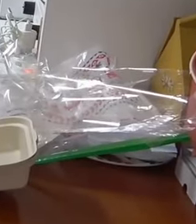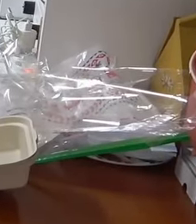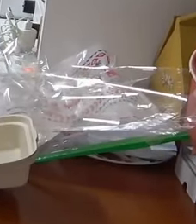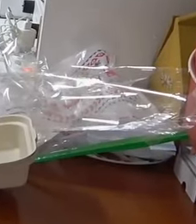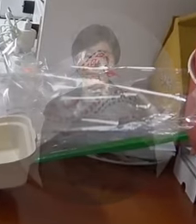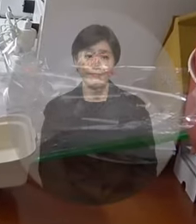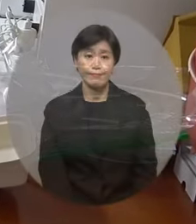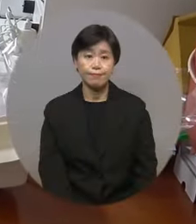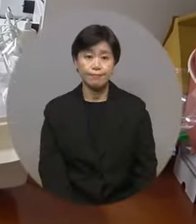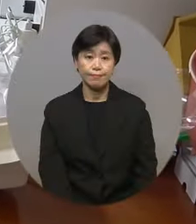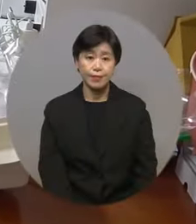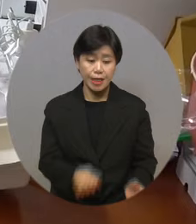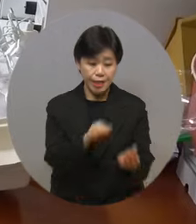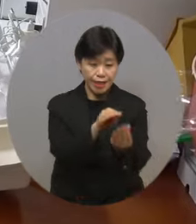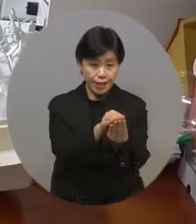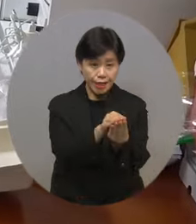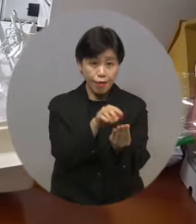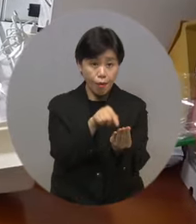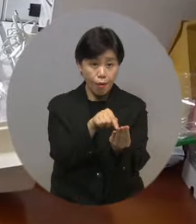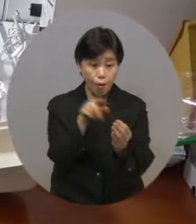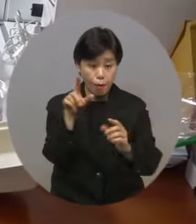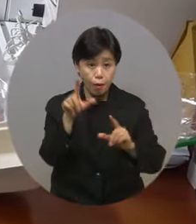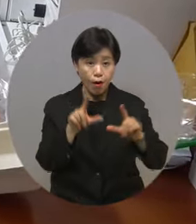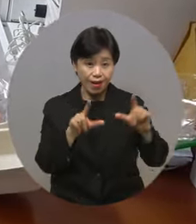모양이 점점 만들어지고 있는 것 같죠?